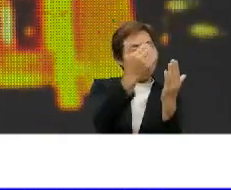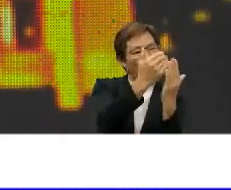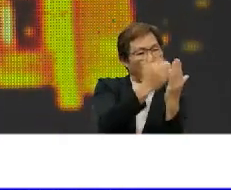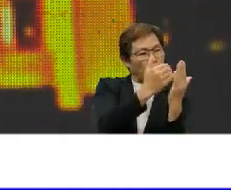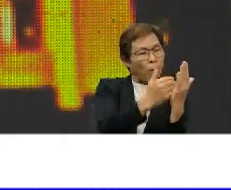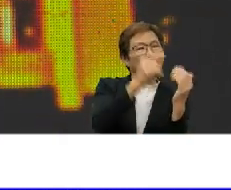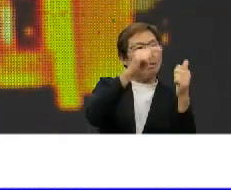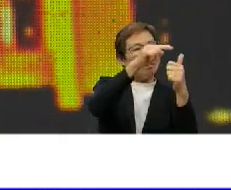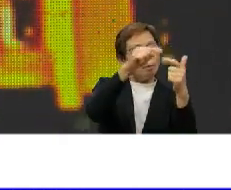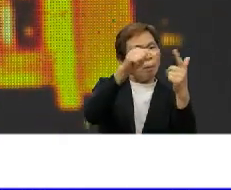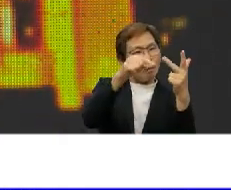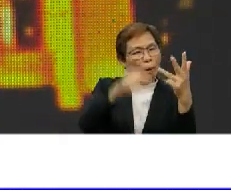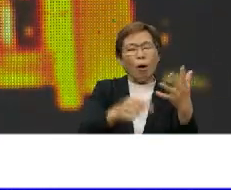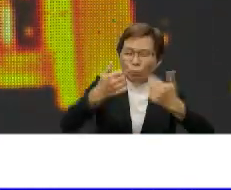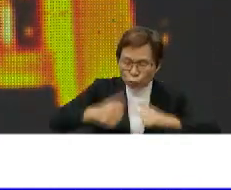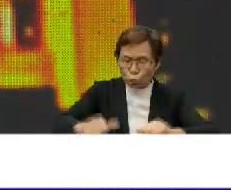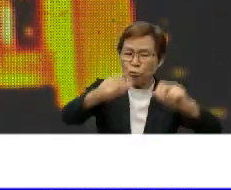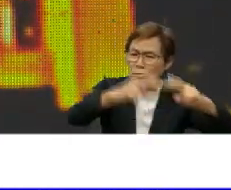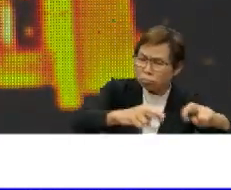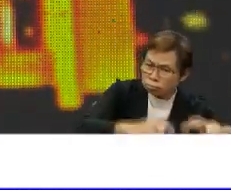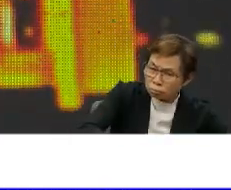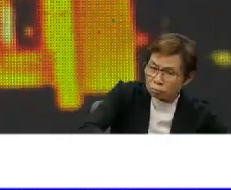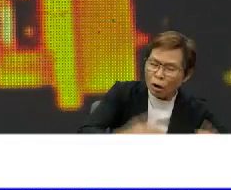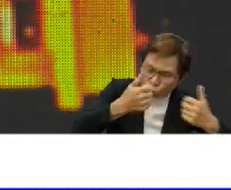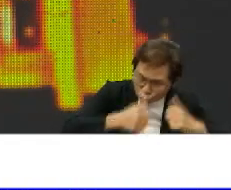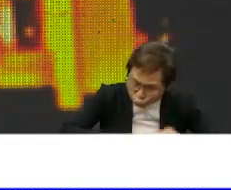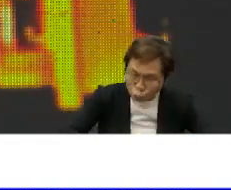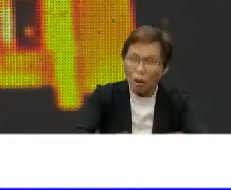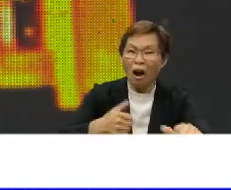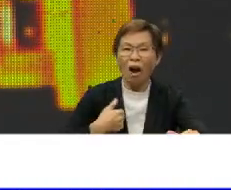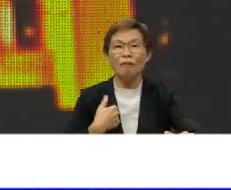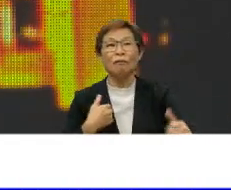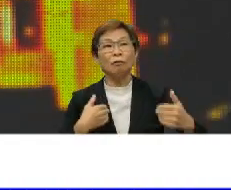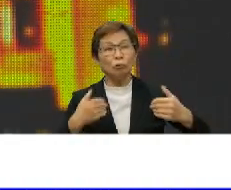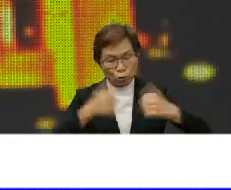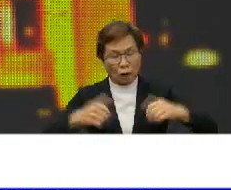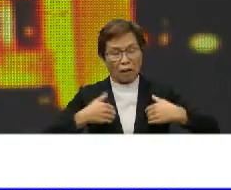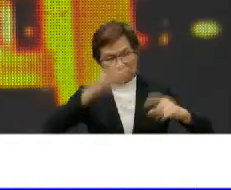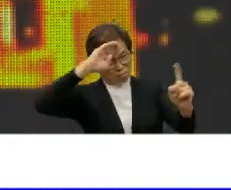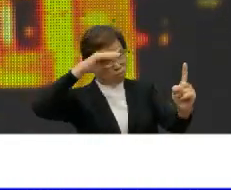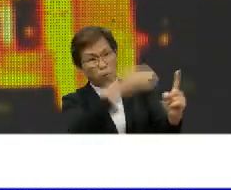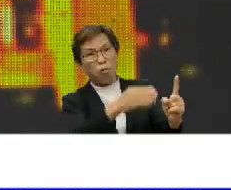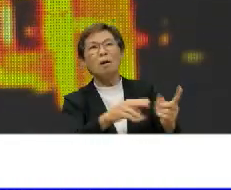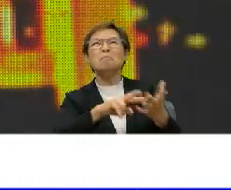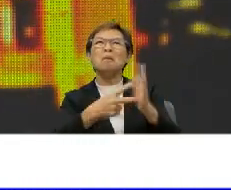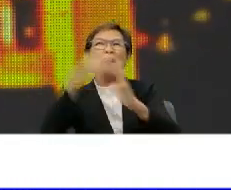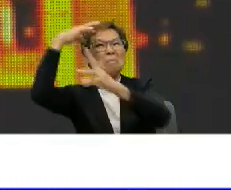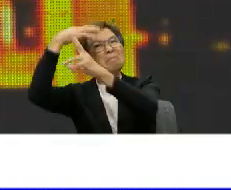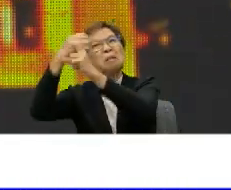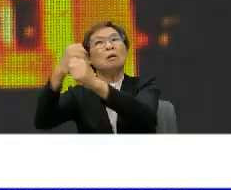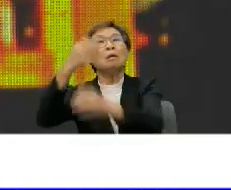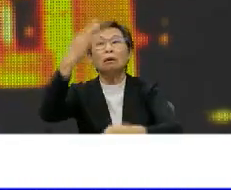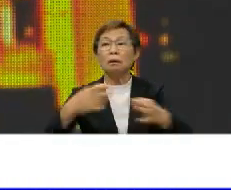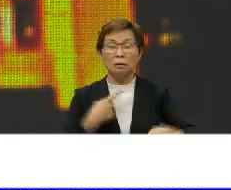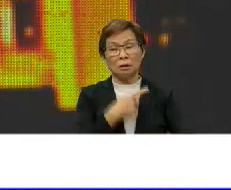untuk terus menyiasat jadi terus ada tuduhan sekolah ini dendam kalau kita